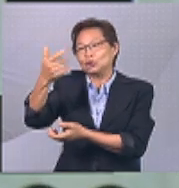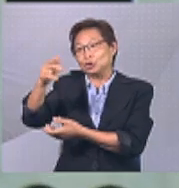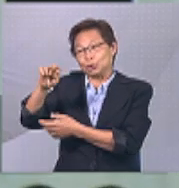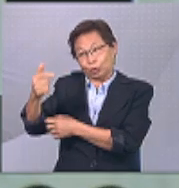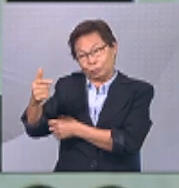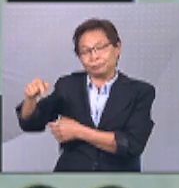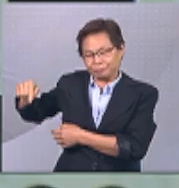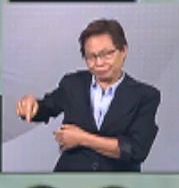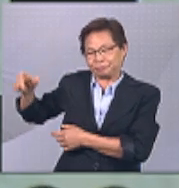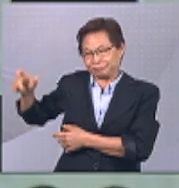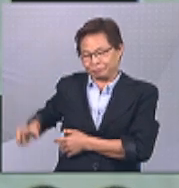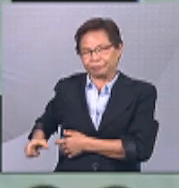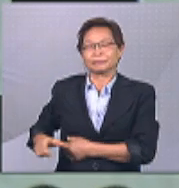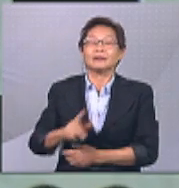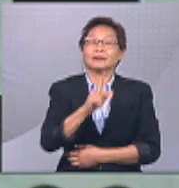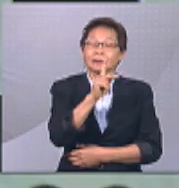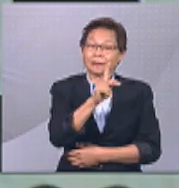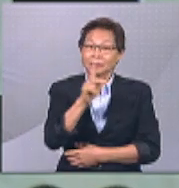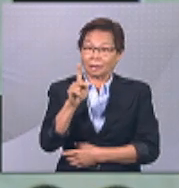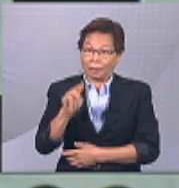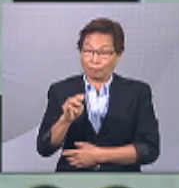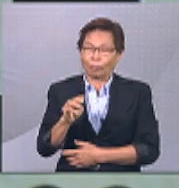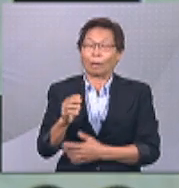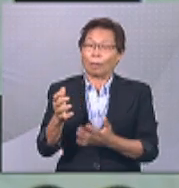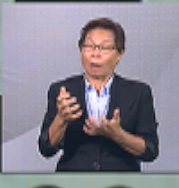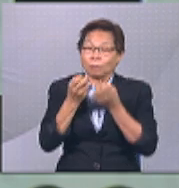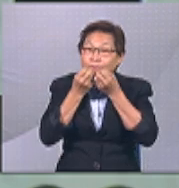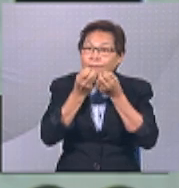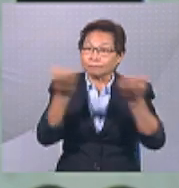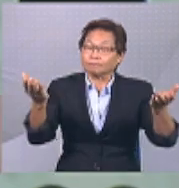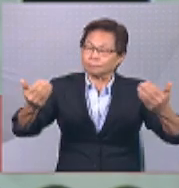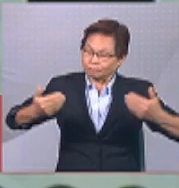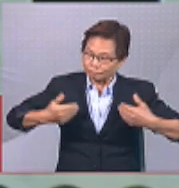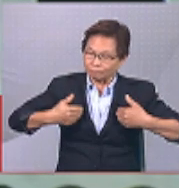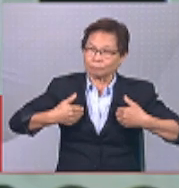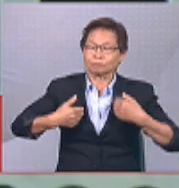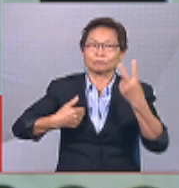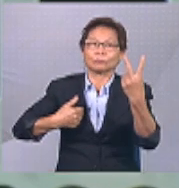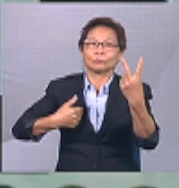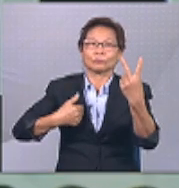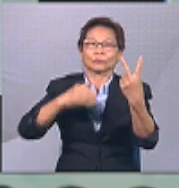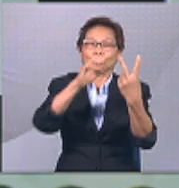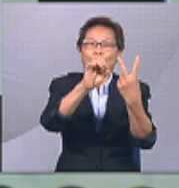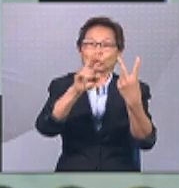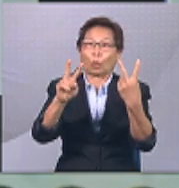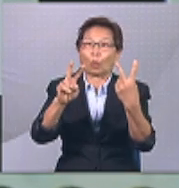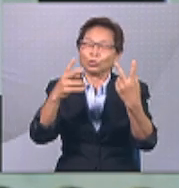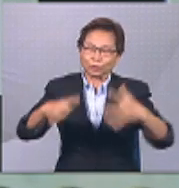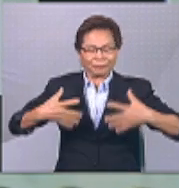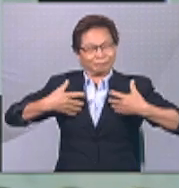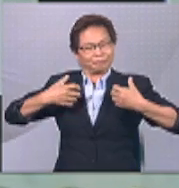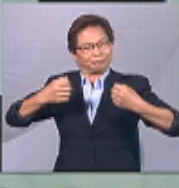Kiong. Kementerian Kesihatan Malaysia ingin memaklumkan bahawa terdapat 202 kes yang telah pulih